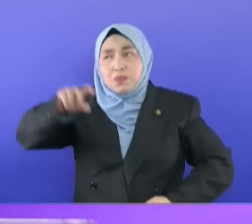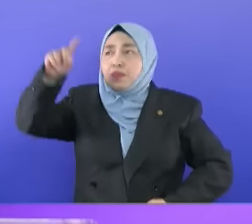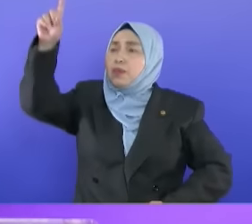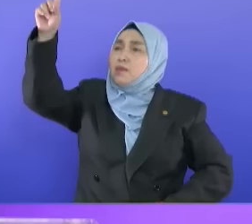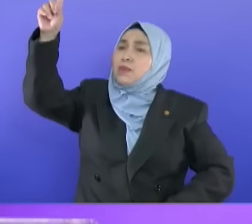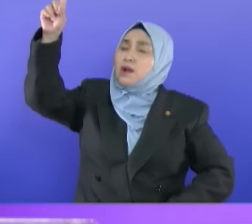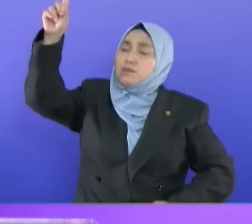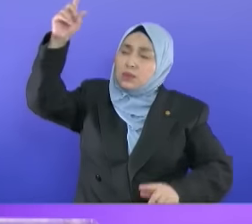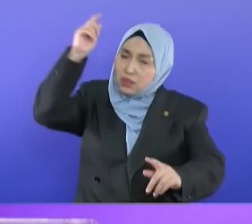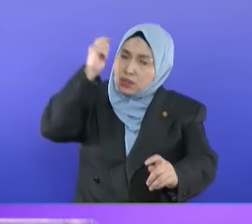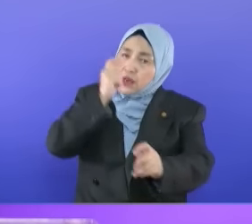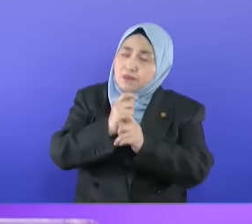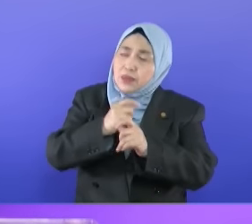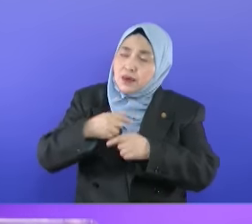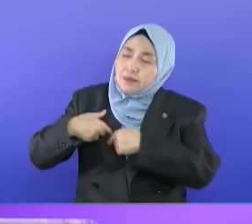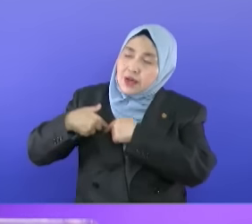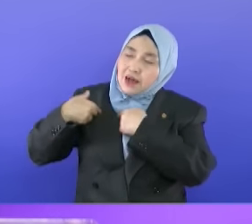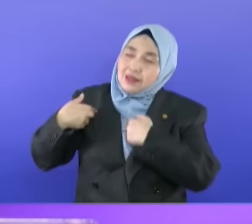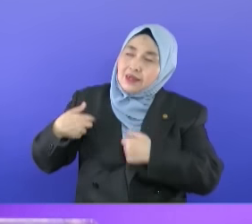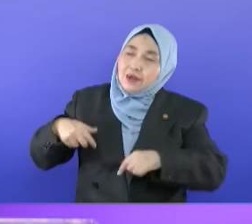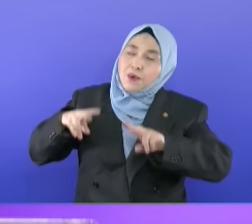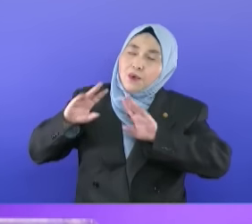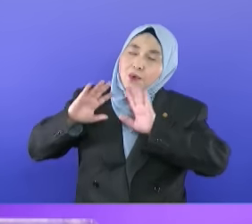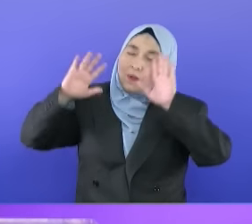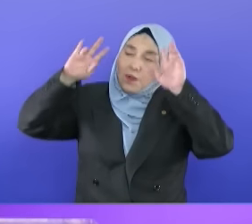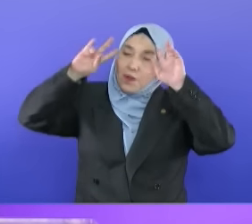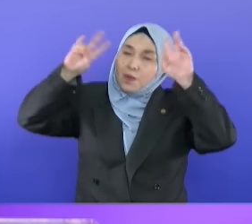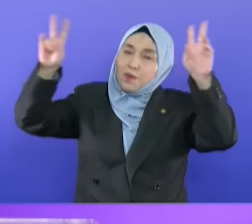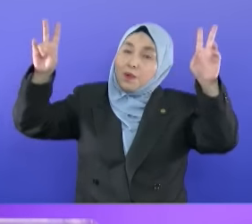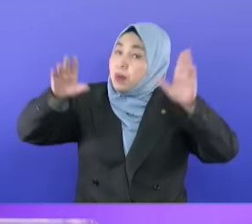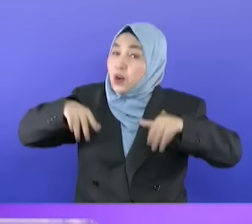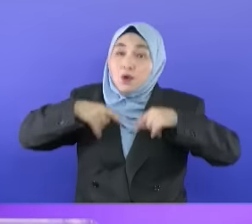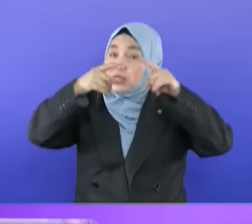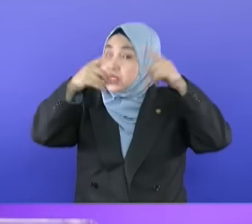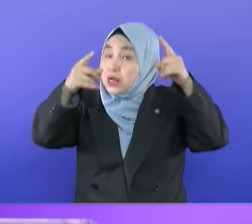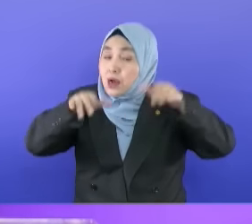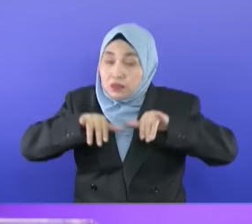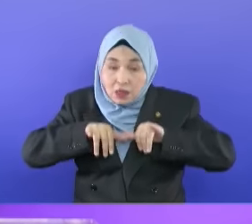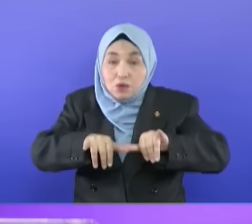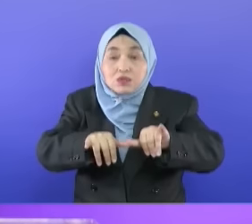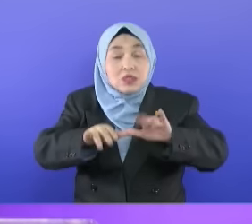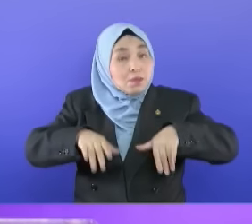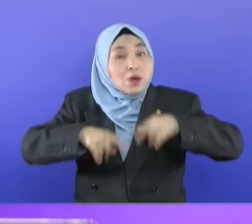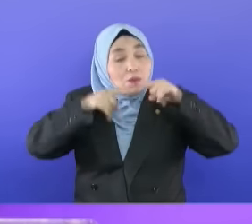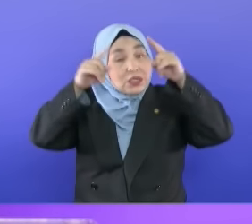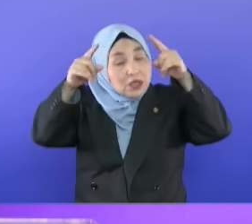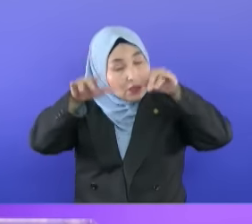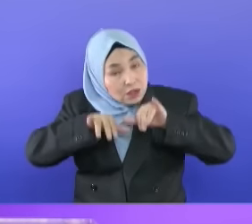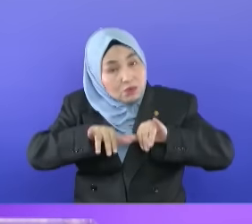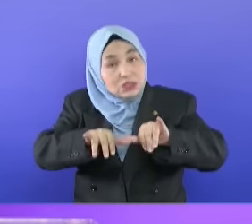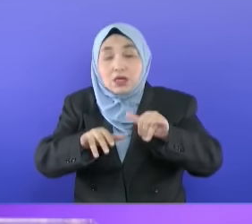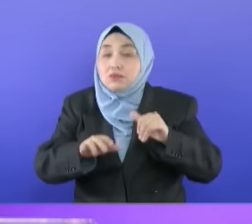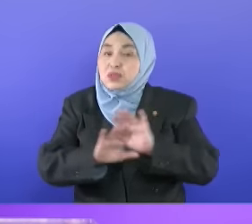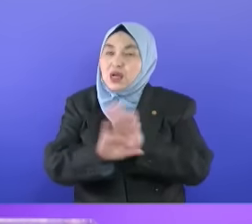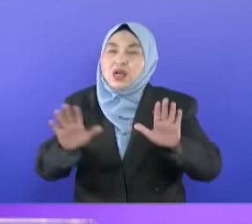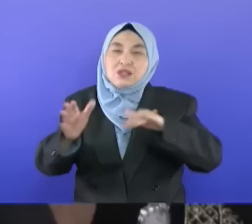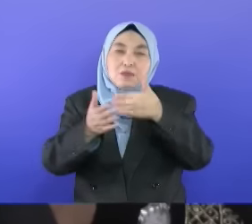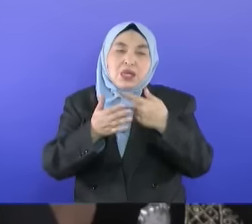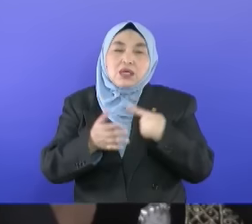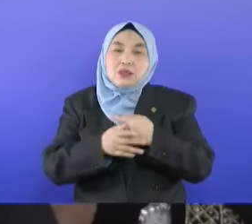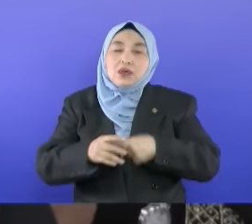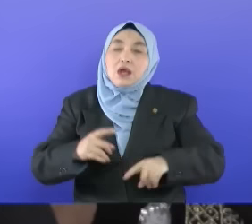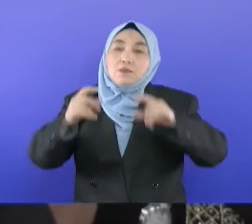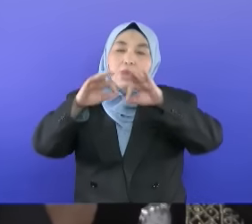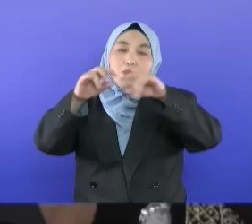sehingga kan hati kita Sejahtera belum lagi menjahil teruskan belum Lagi menjahit teruskan jangan sampai Kitalah yang memutuskan